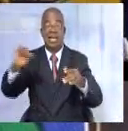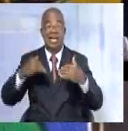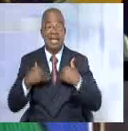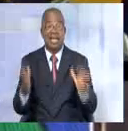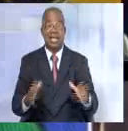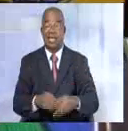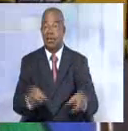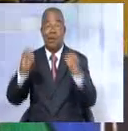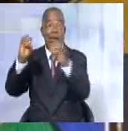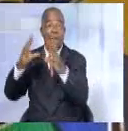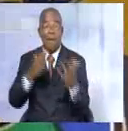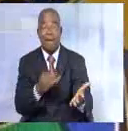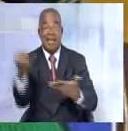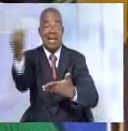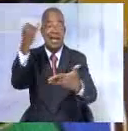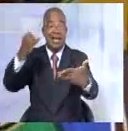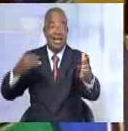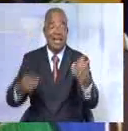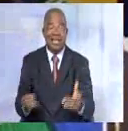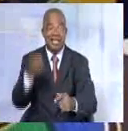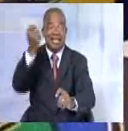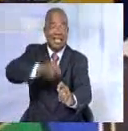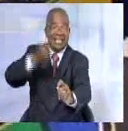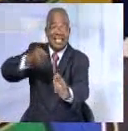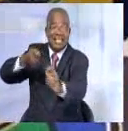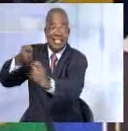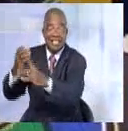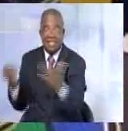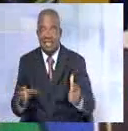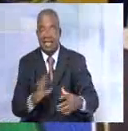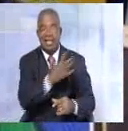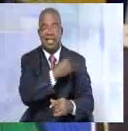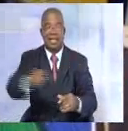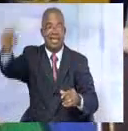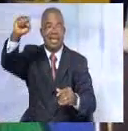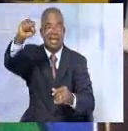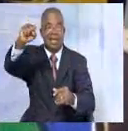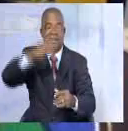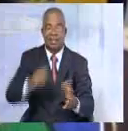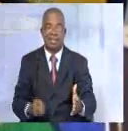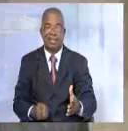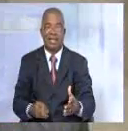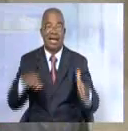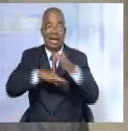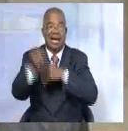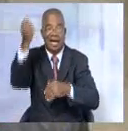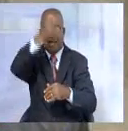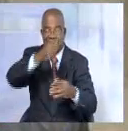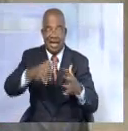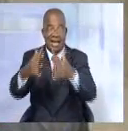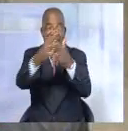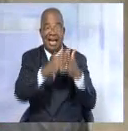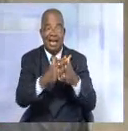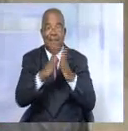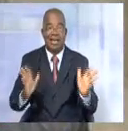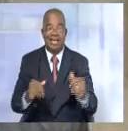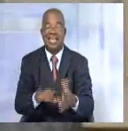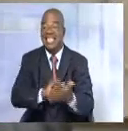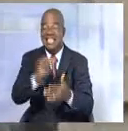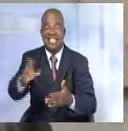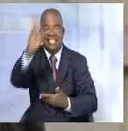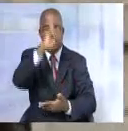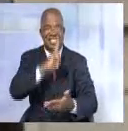de la prison d'État après 27 ans et d'installer ses premiers pas sur le sol américain. Hommage aux Américains qui